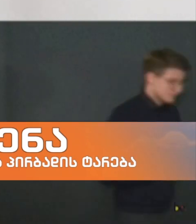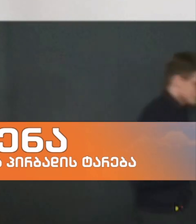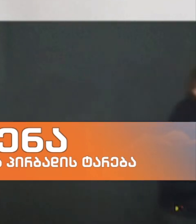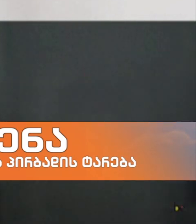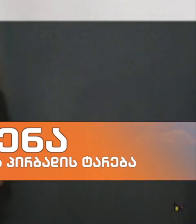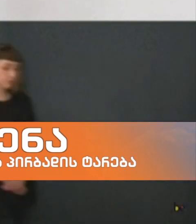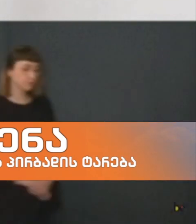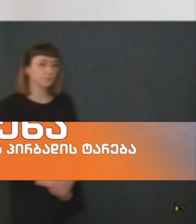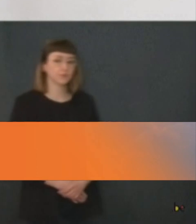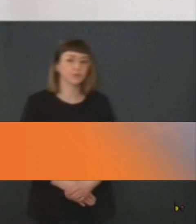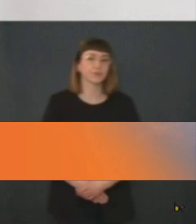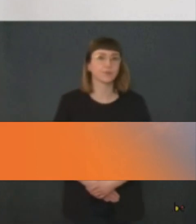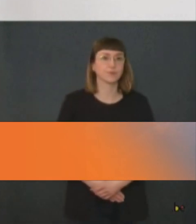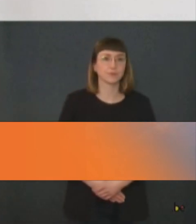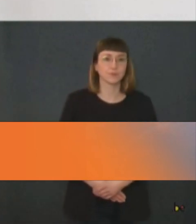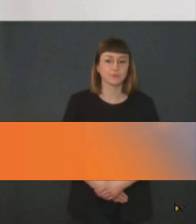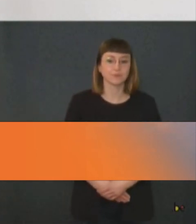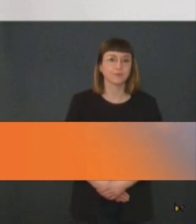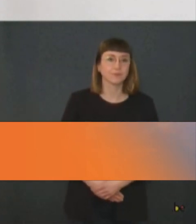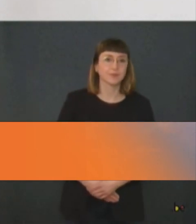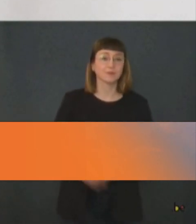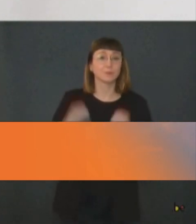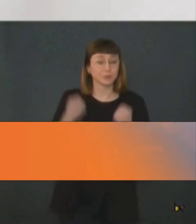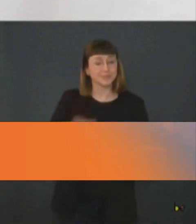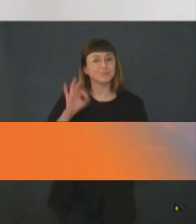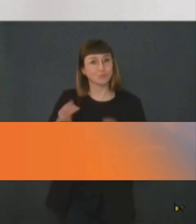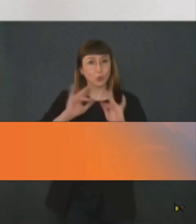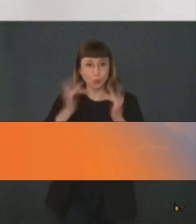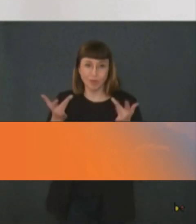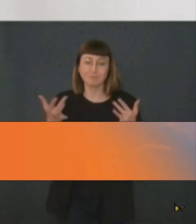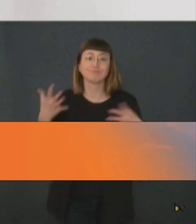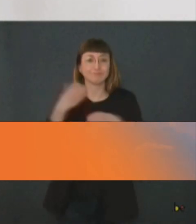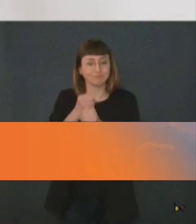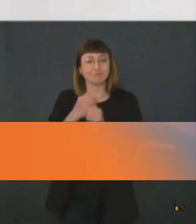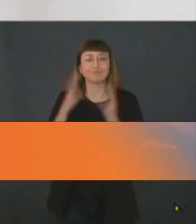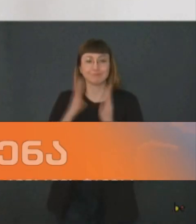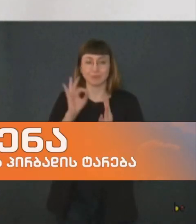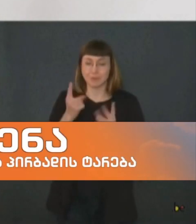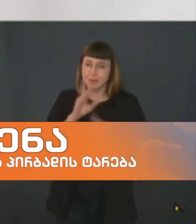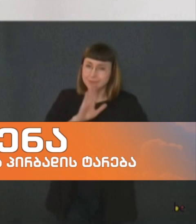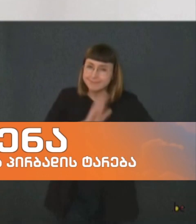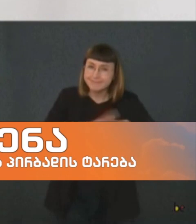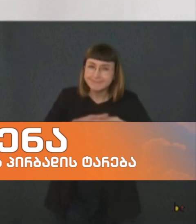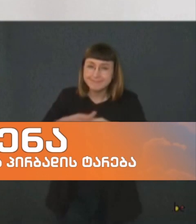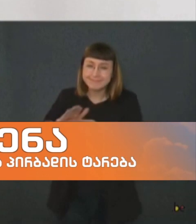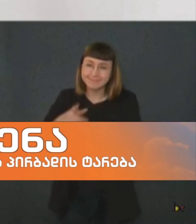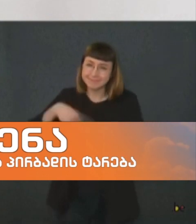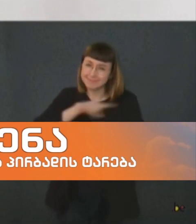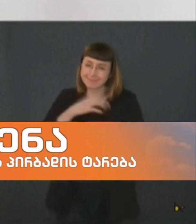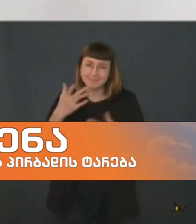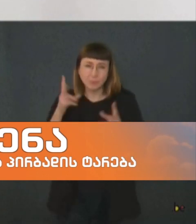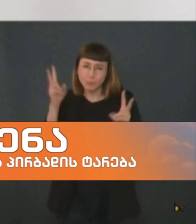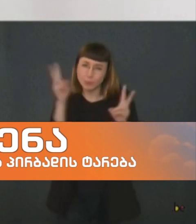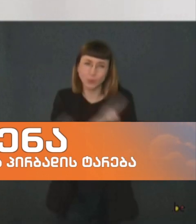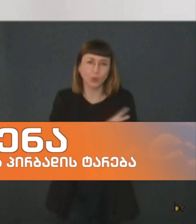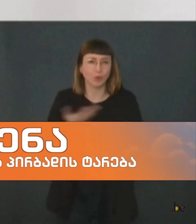ensemble. ჩვენ შეგვიძლია შობა ერთად აღვნიშნოთ, თუმცა შეგახსენებთ, რომ მაქსიმალური სიფრთხილე უნდა გამოვიჩინოთ. შეზღუდეთ სტუმრების